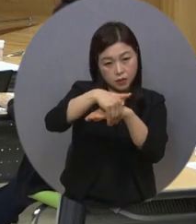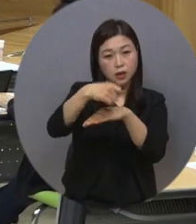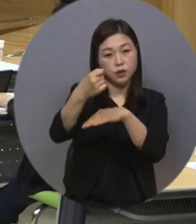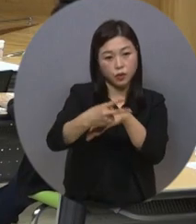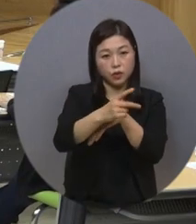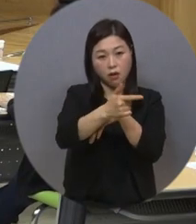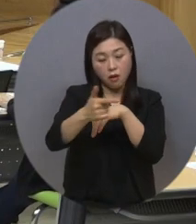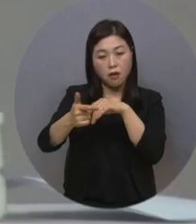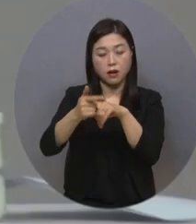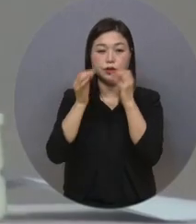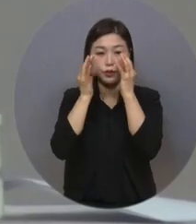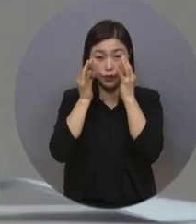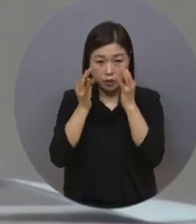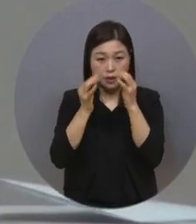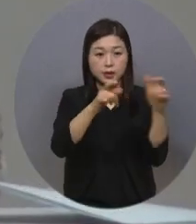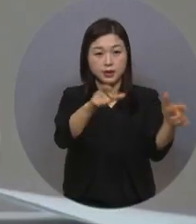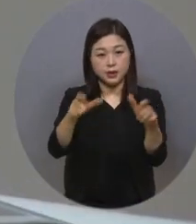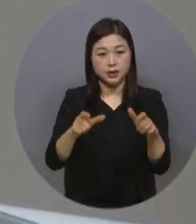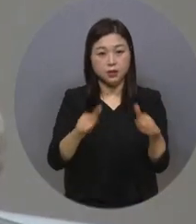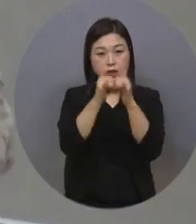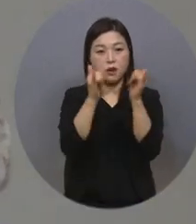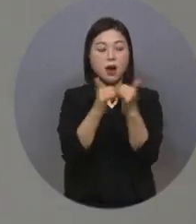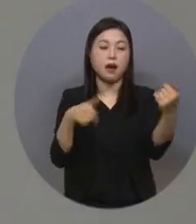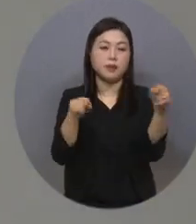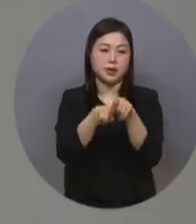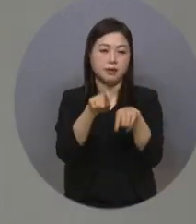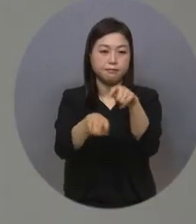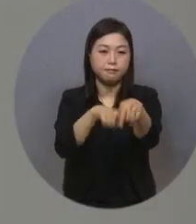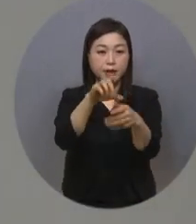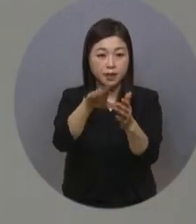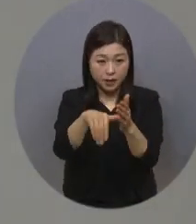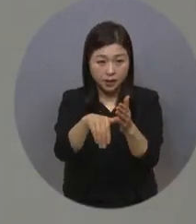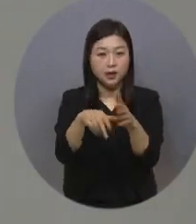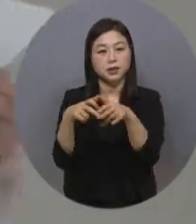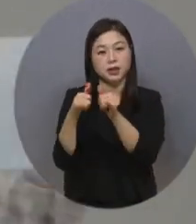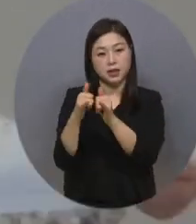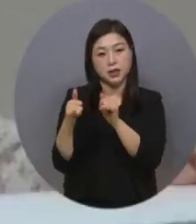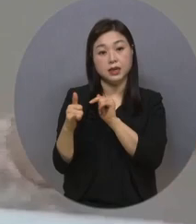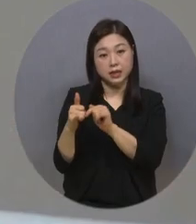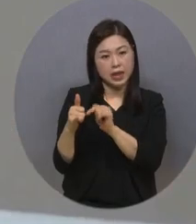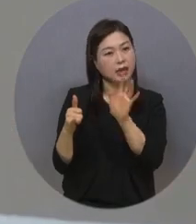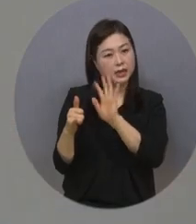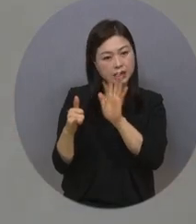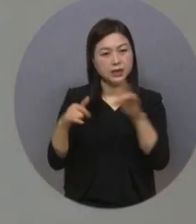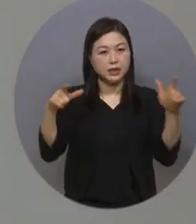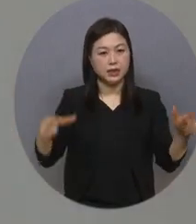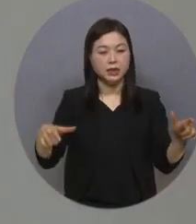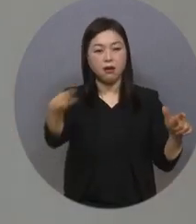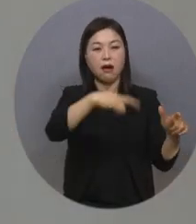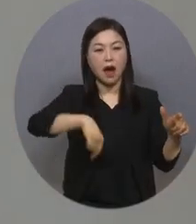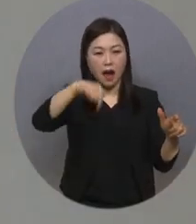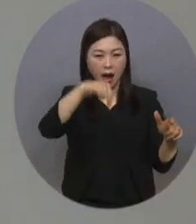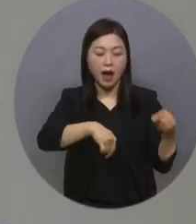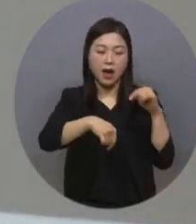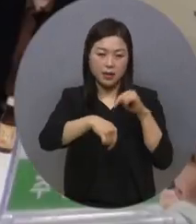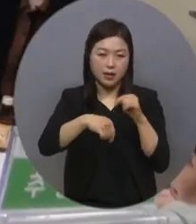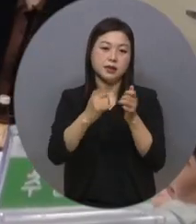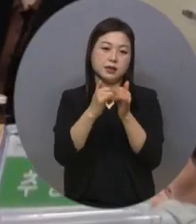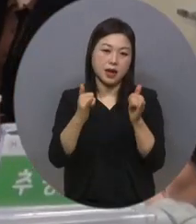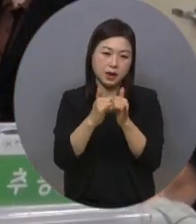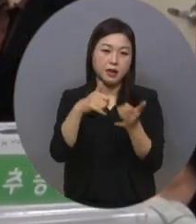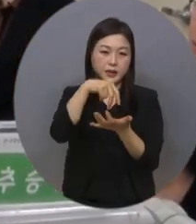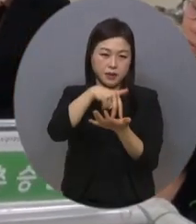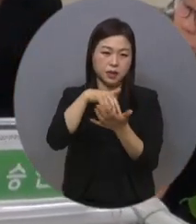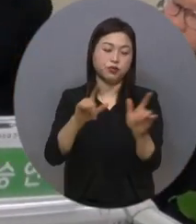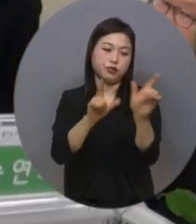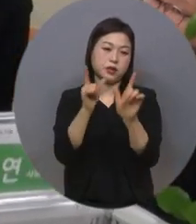다양한 시도가 지역사회와 함께 실천될 때 장애인이 아닌 지역사회 속 한 명의 구성원으로